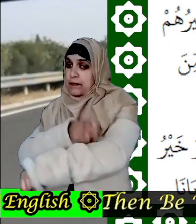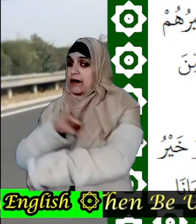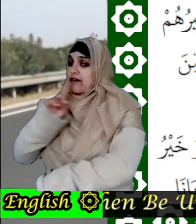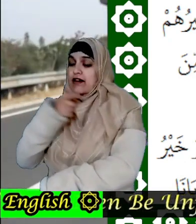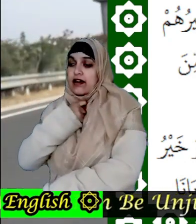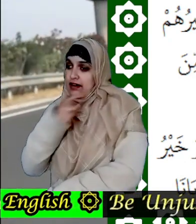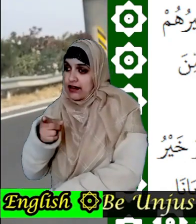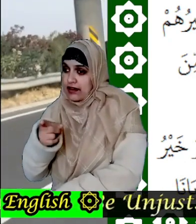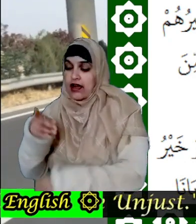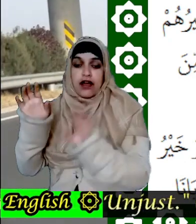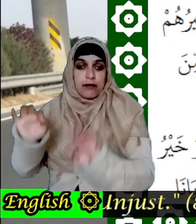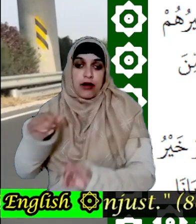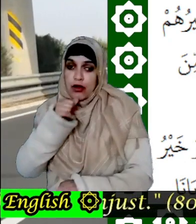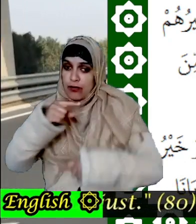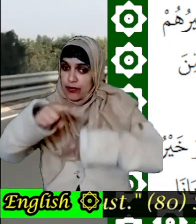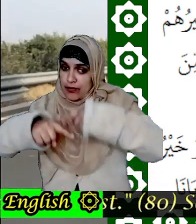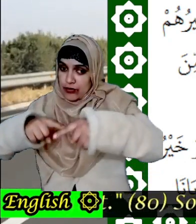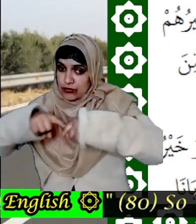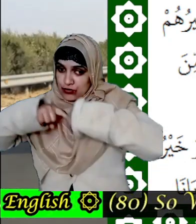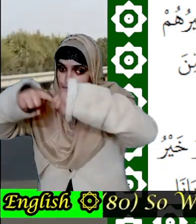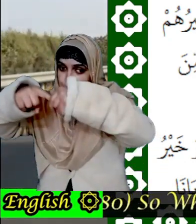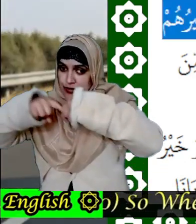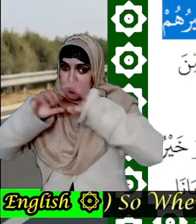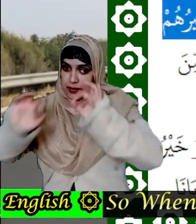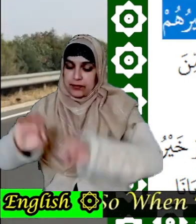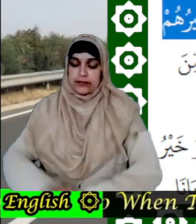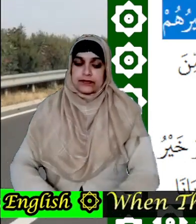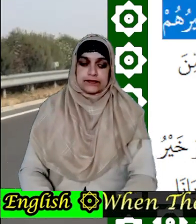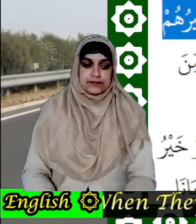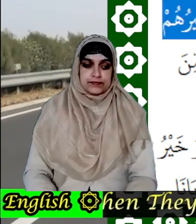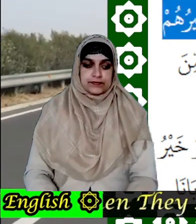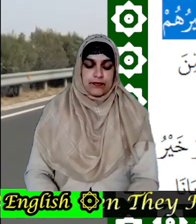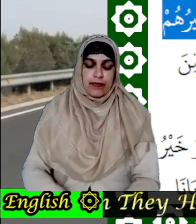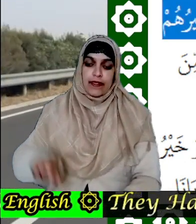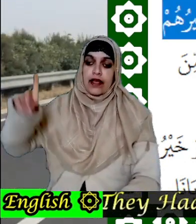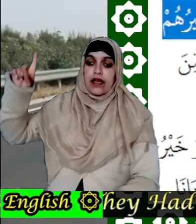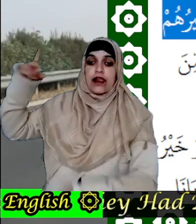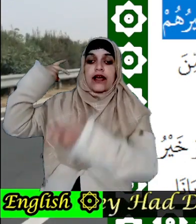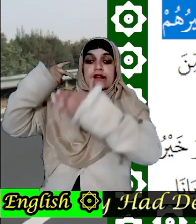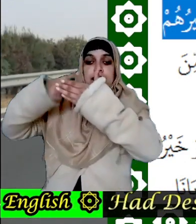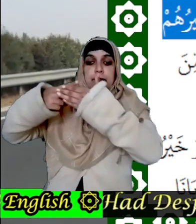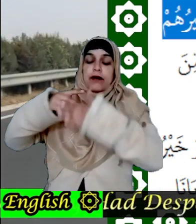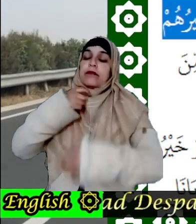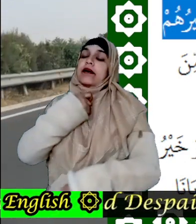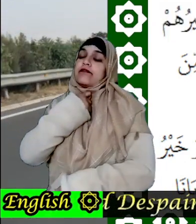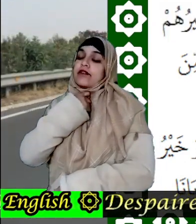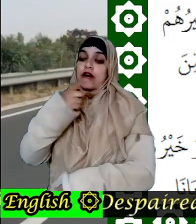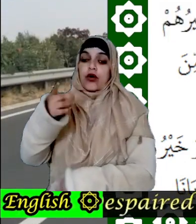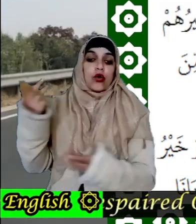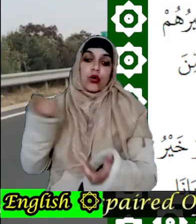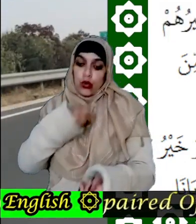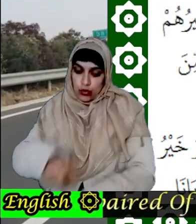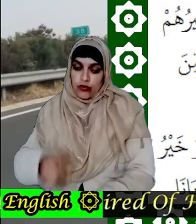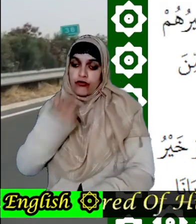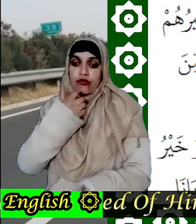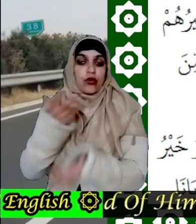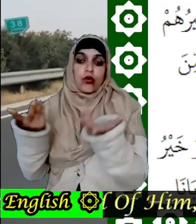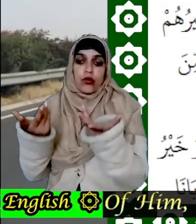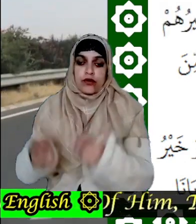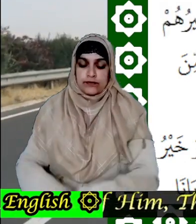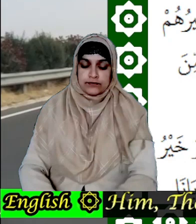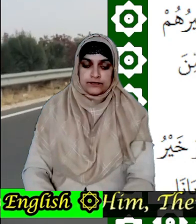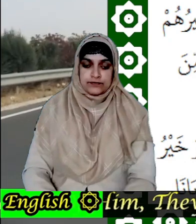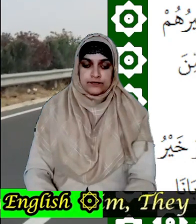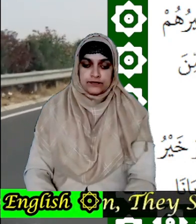خلصو نجي يا قدو والإنبان تكاهو مقعو جنين قال كبيرهم قدان سانين جي رو بيليس